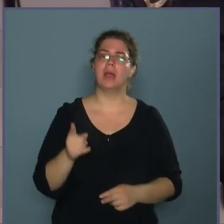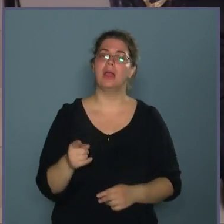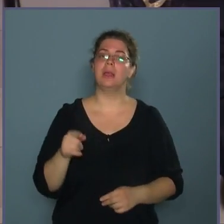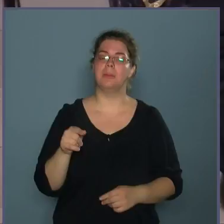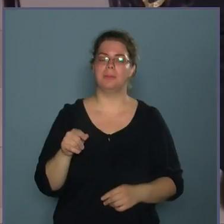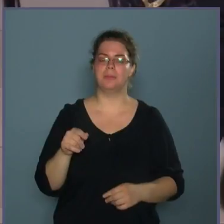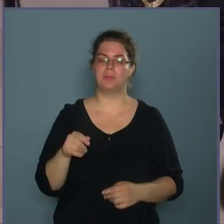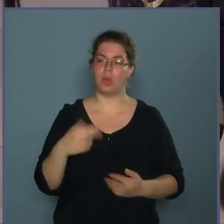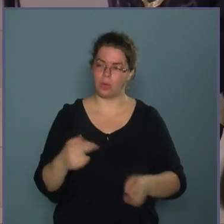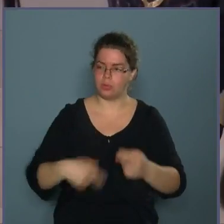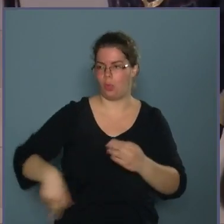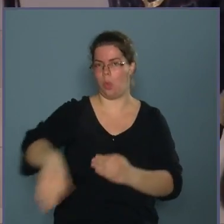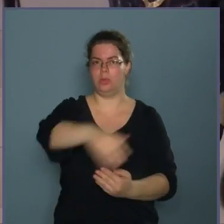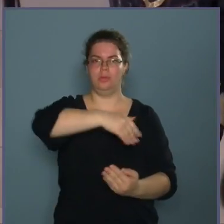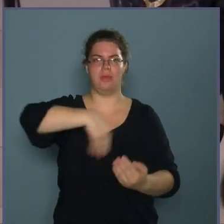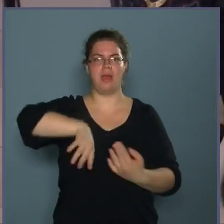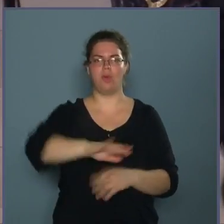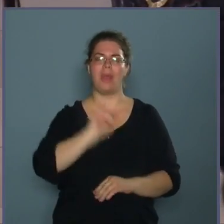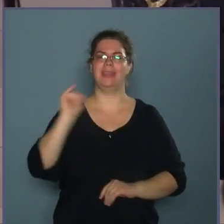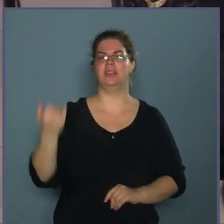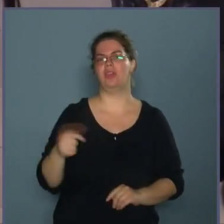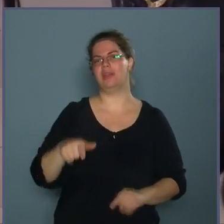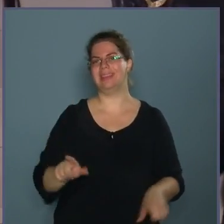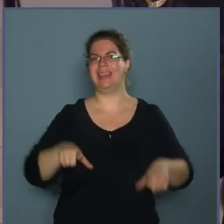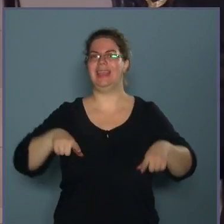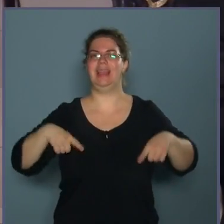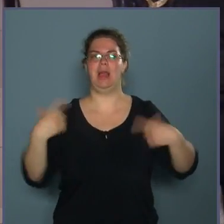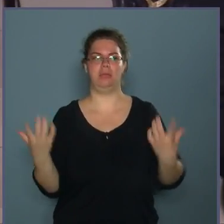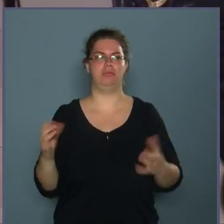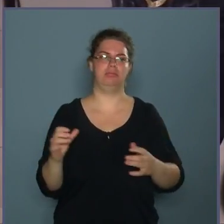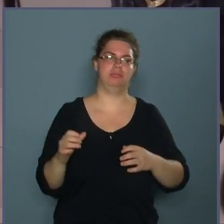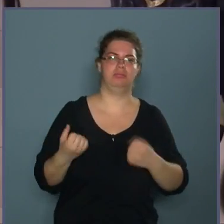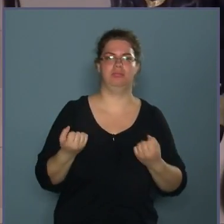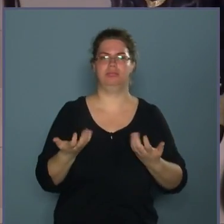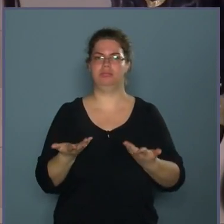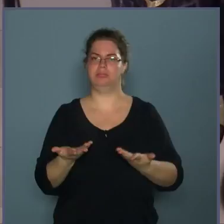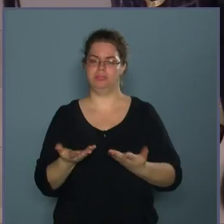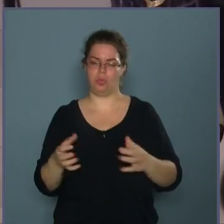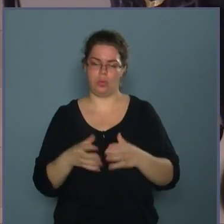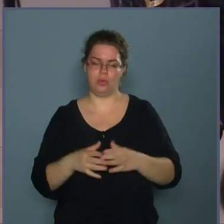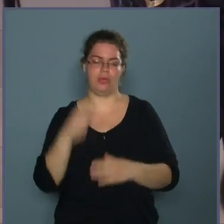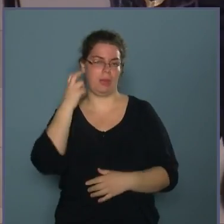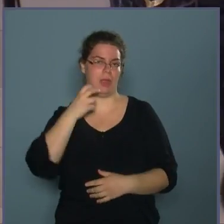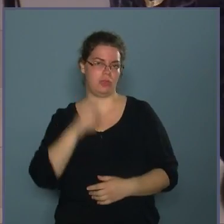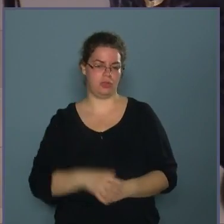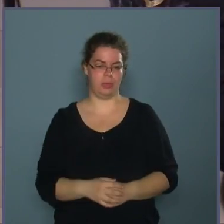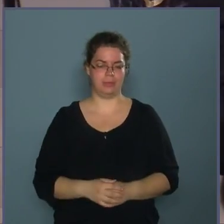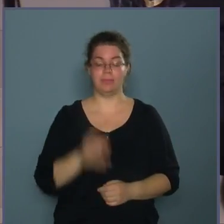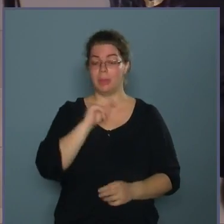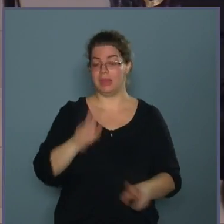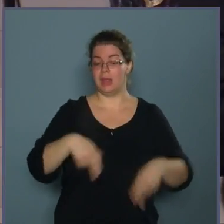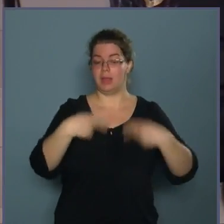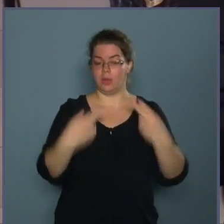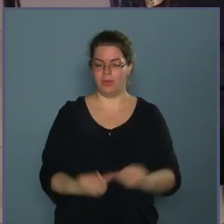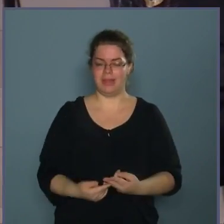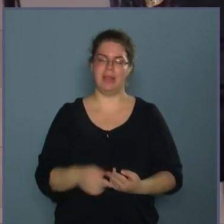azt körülvevő és azt éltető közösséget, Pest Erzsébetet. A beszédeket